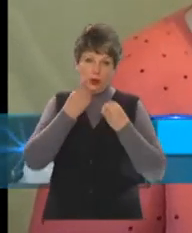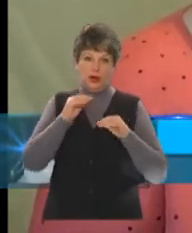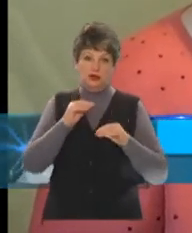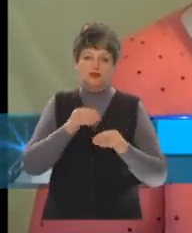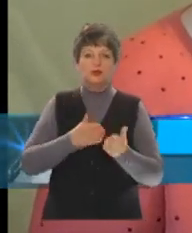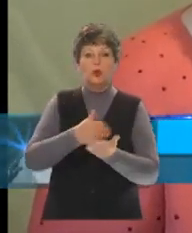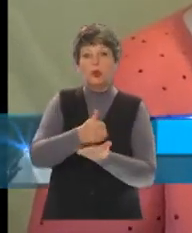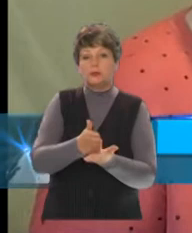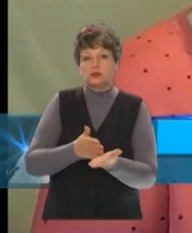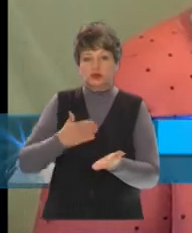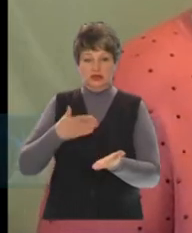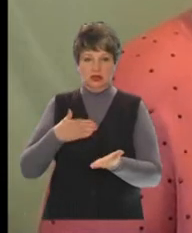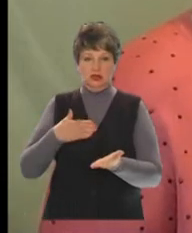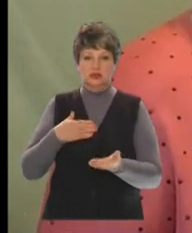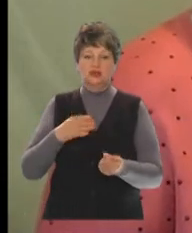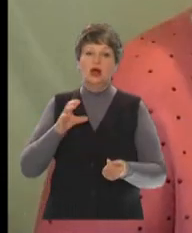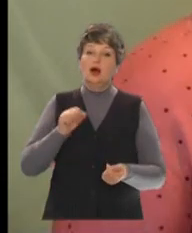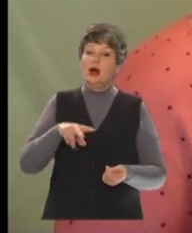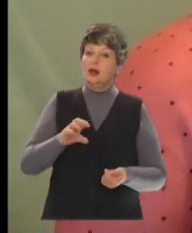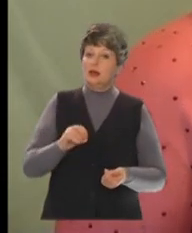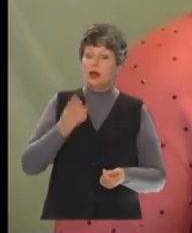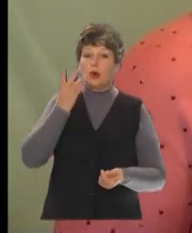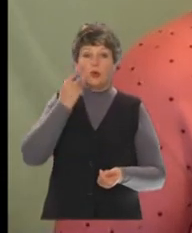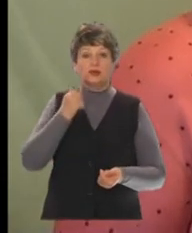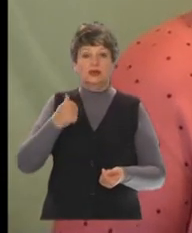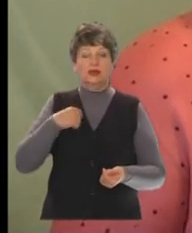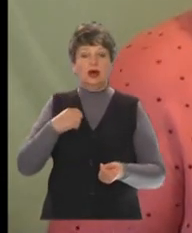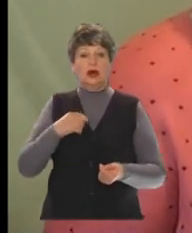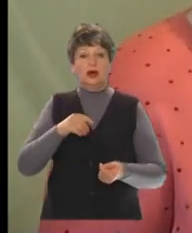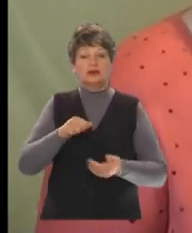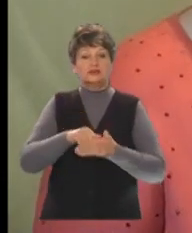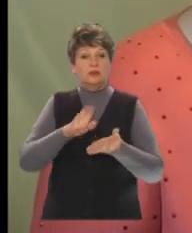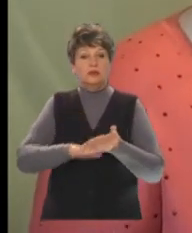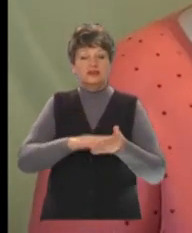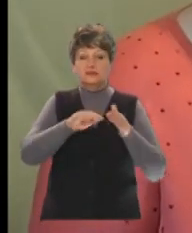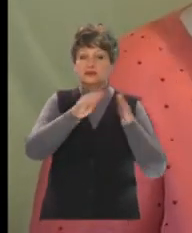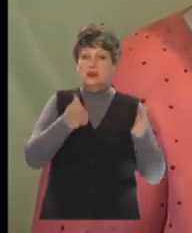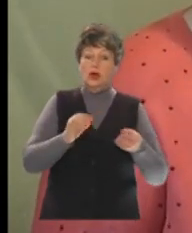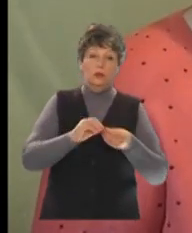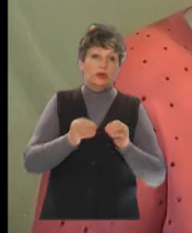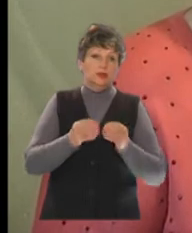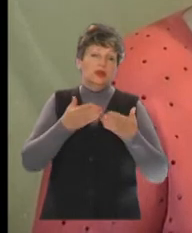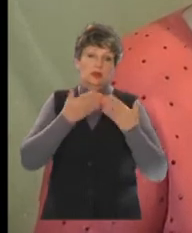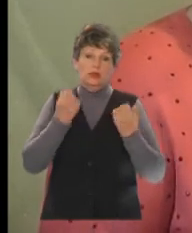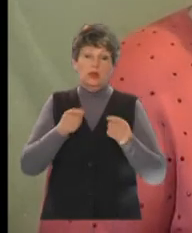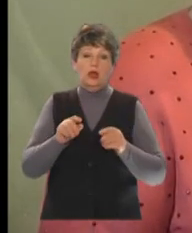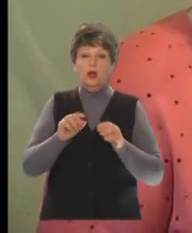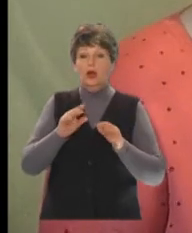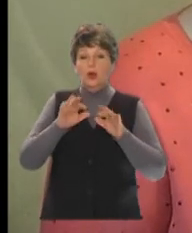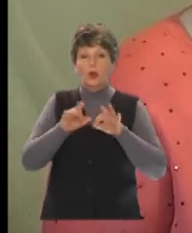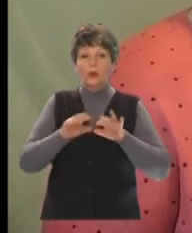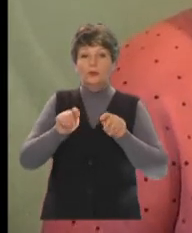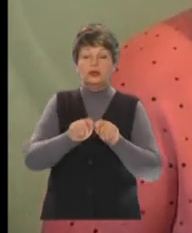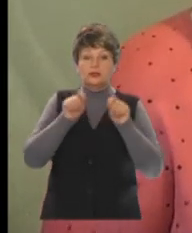покращує обслуговування наше. Але вже коли я записуюсь у реєстраторі, проблем взагалі немає. Відкрила